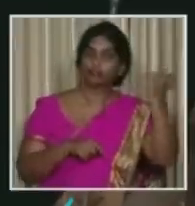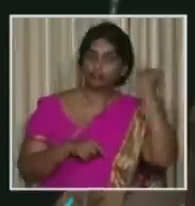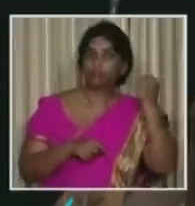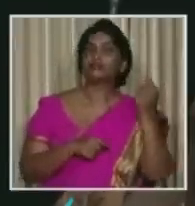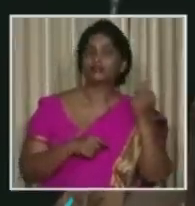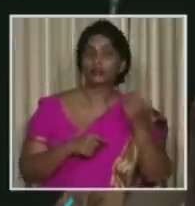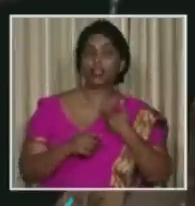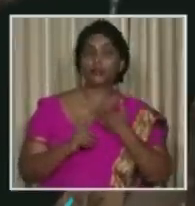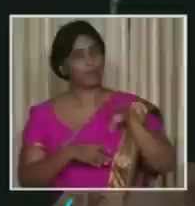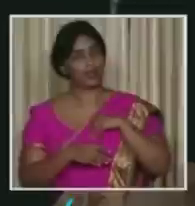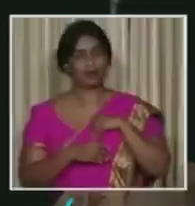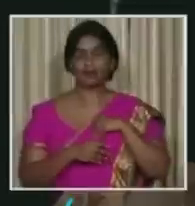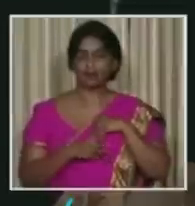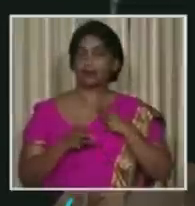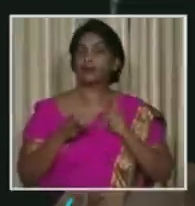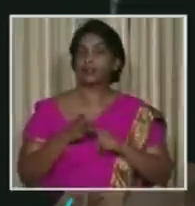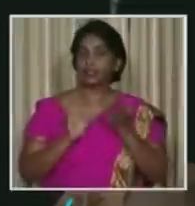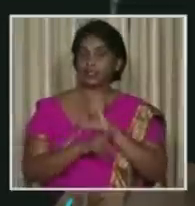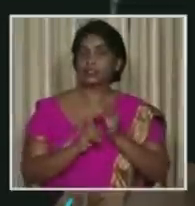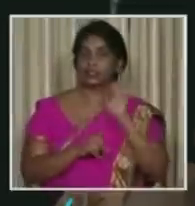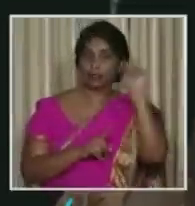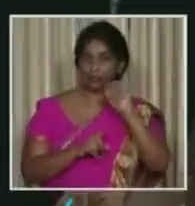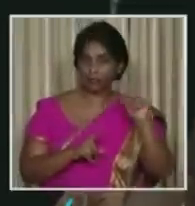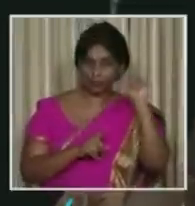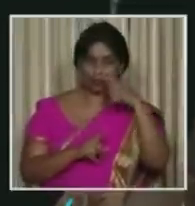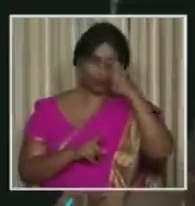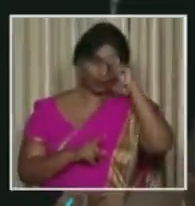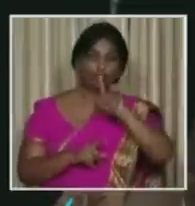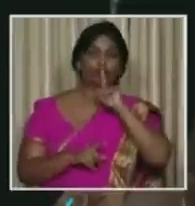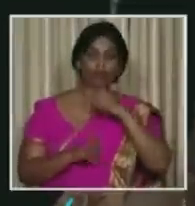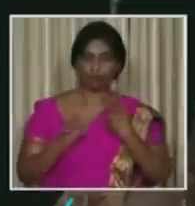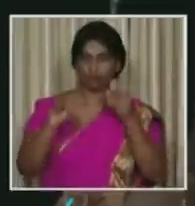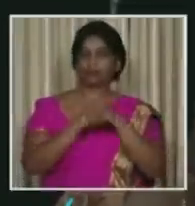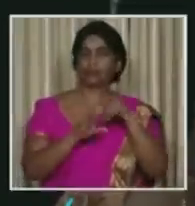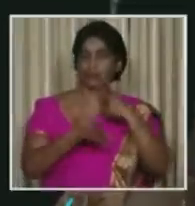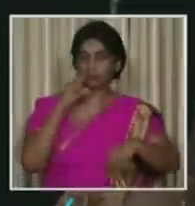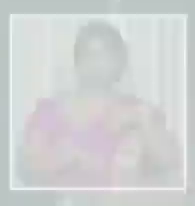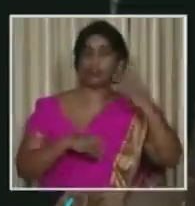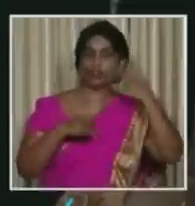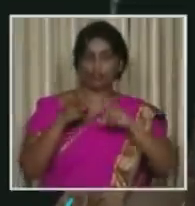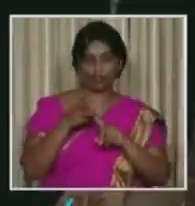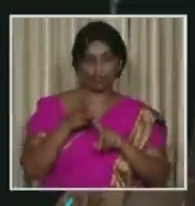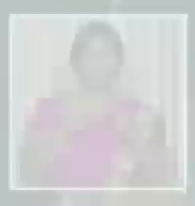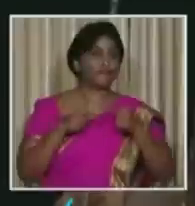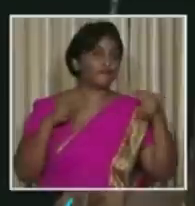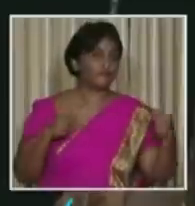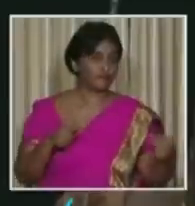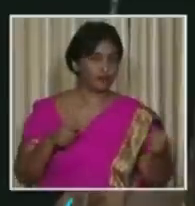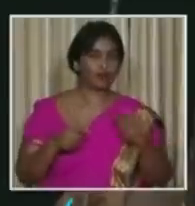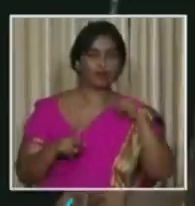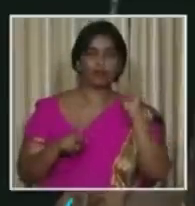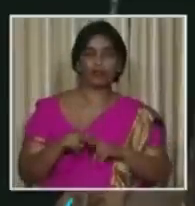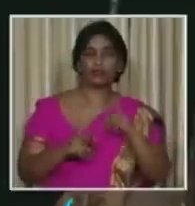හඳුන්වන්නේ අපේ ජනාධිපති කියලා. ඊළඟට හිටව ජනාධිපති මෛත්‍රීපාල සිරිසේන මැතිතුමා කිව්වා එතුමා ඉදිරිපත් වෙනවායි කියලා. තුන්වෙනියා ඒකට විරුද්ධව මගේ